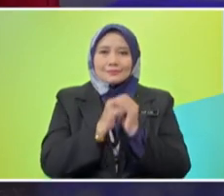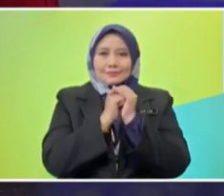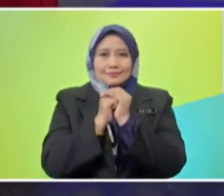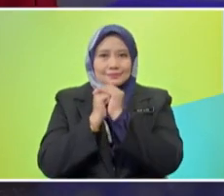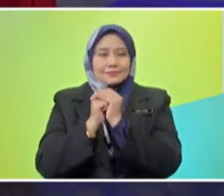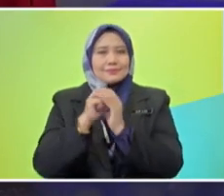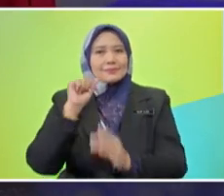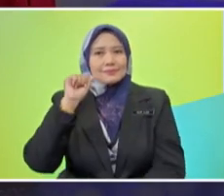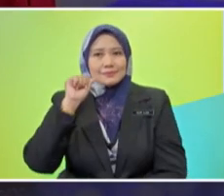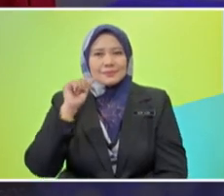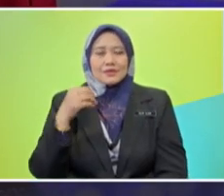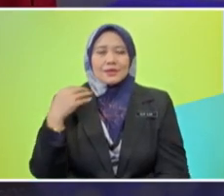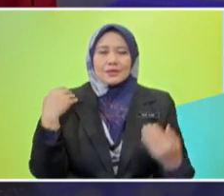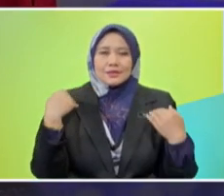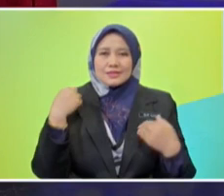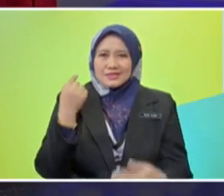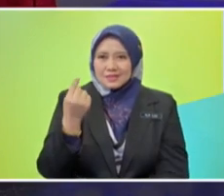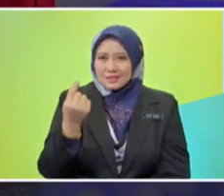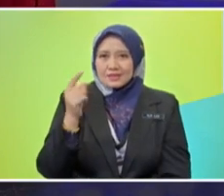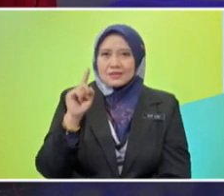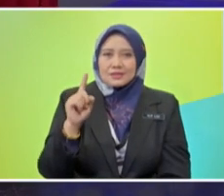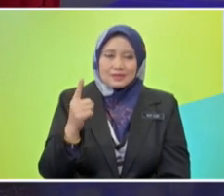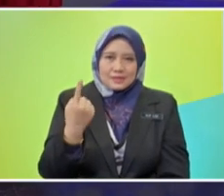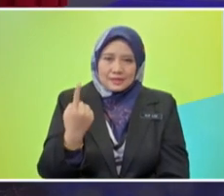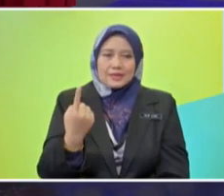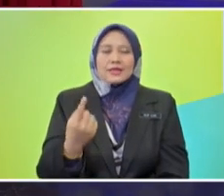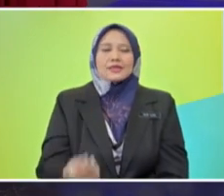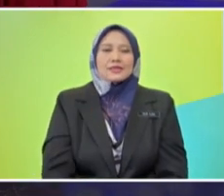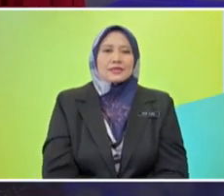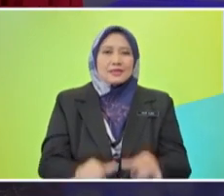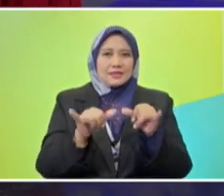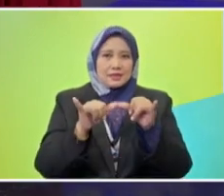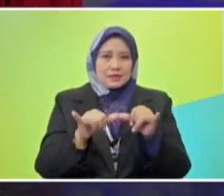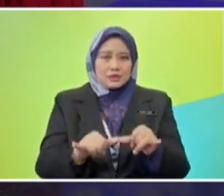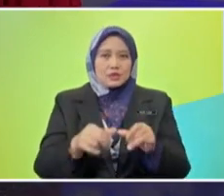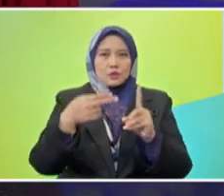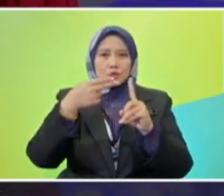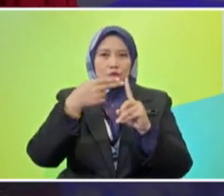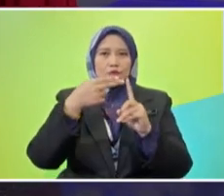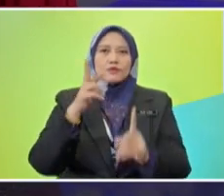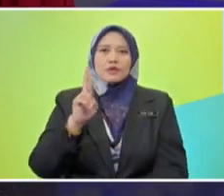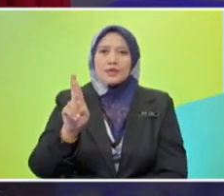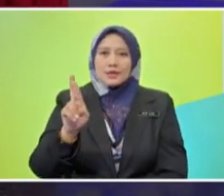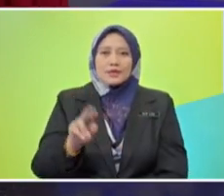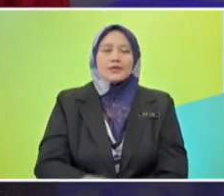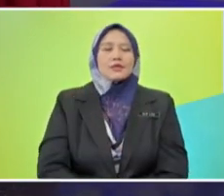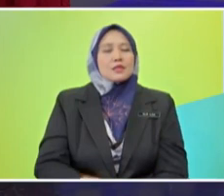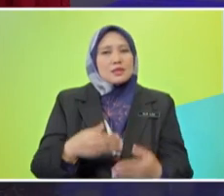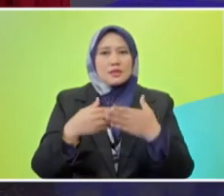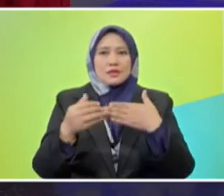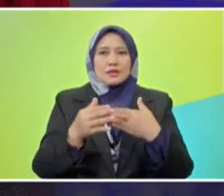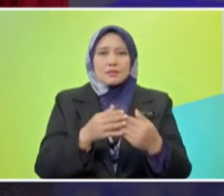ada sedikit saja tertinggal huruf R lah, Fizi. Tapi jadi, tak apa cikgu. Berapa oren nak bagi? Kita beri